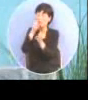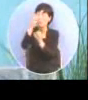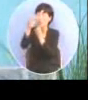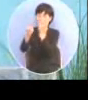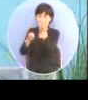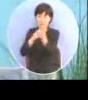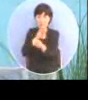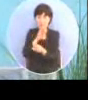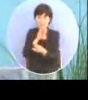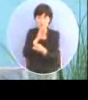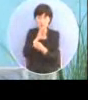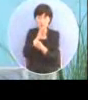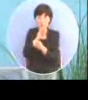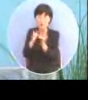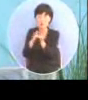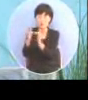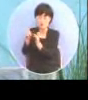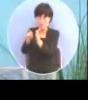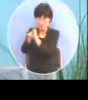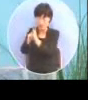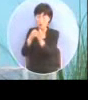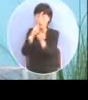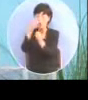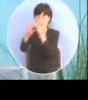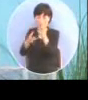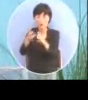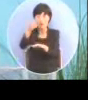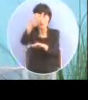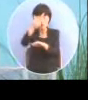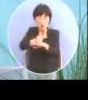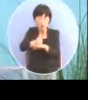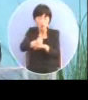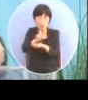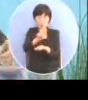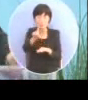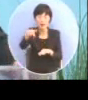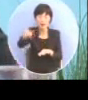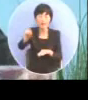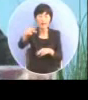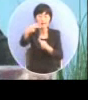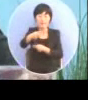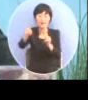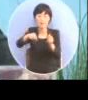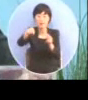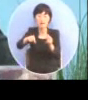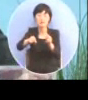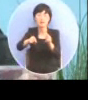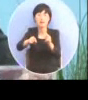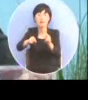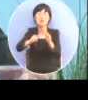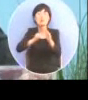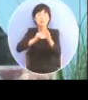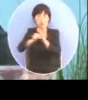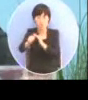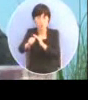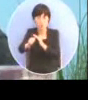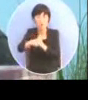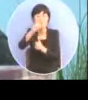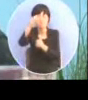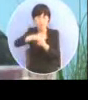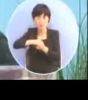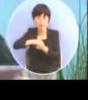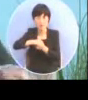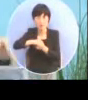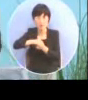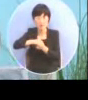시작인 마가다락방의 주역으로. Và Phi-rơ là người đứng có chủ trì tại hội thánh đầu tiên tại phòng Cao Mác.